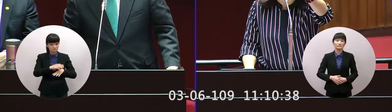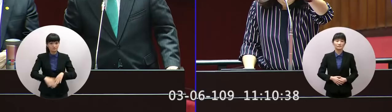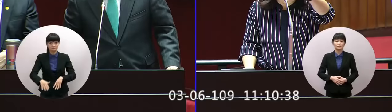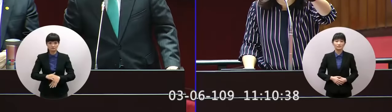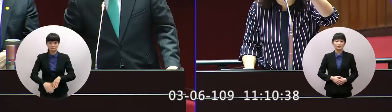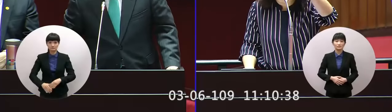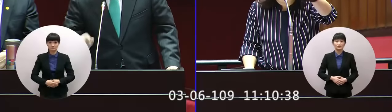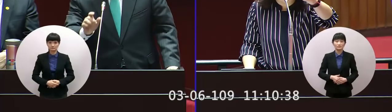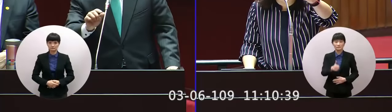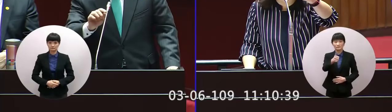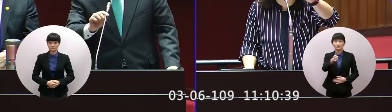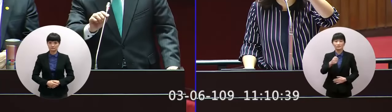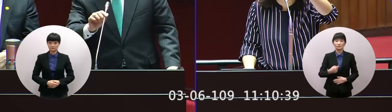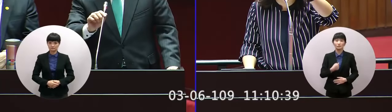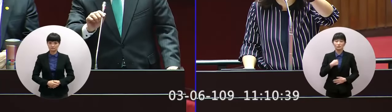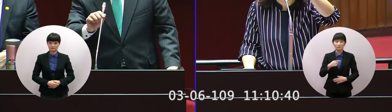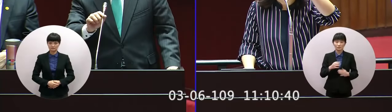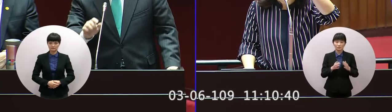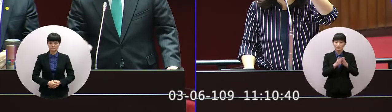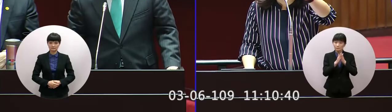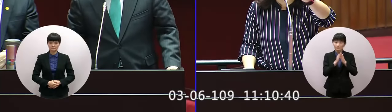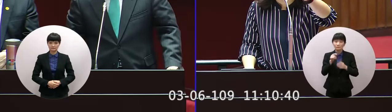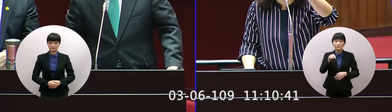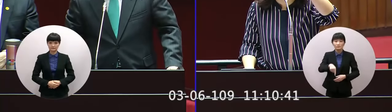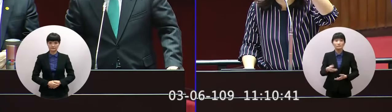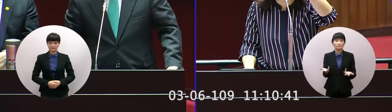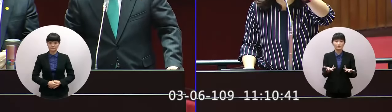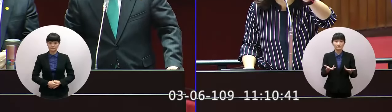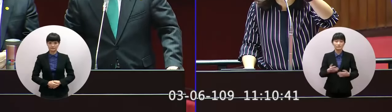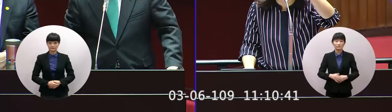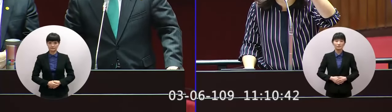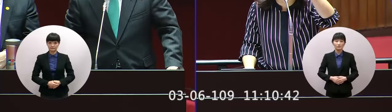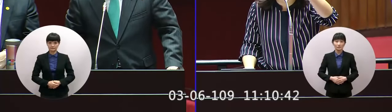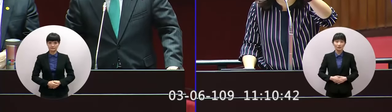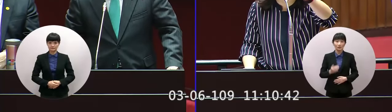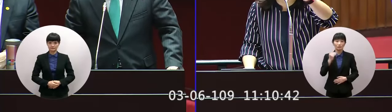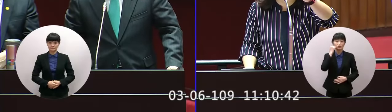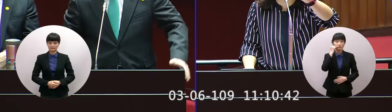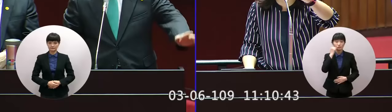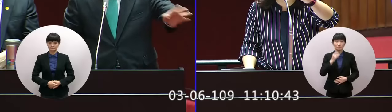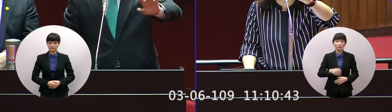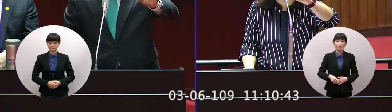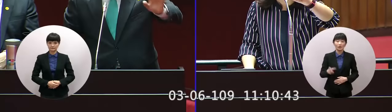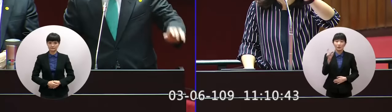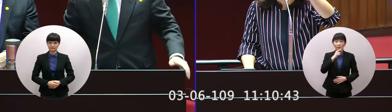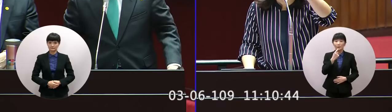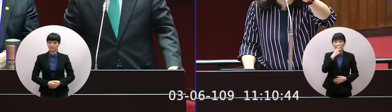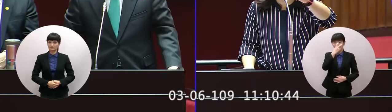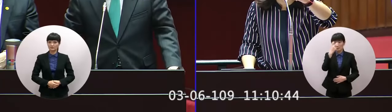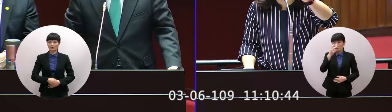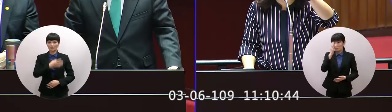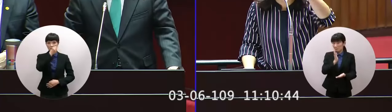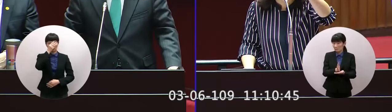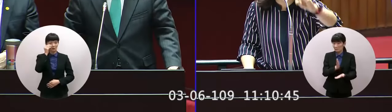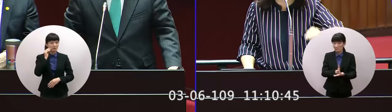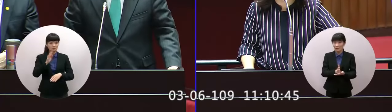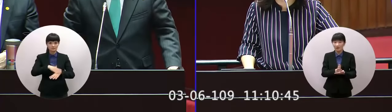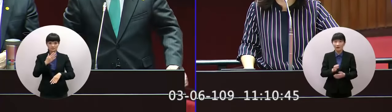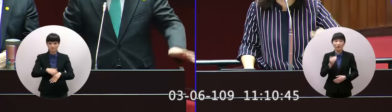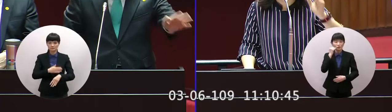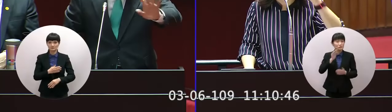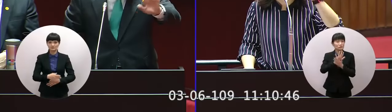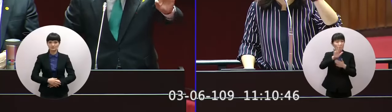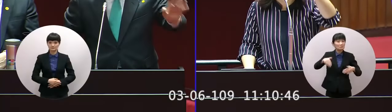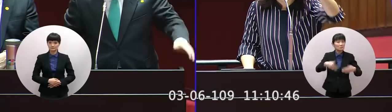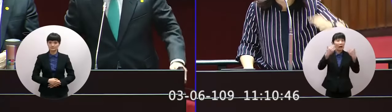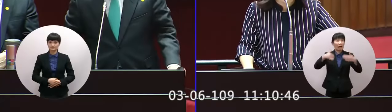这好，谢谢。反正我只要求这个部分，如果你让大家放，觉得放酒驾法 律假，不会放松。 这个部分真的发生事